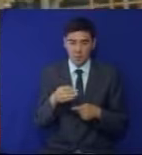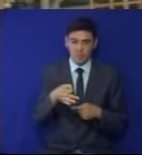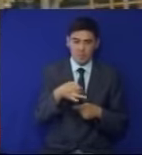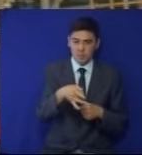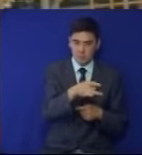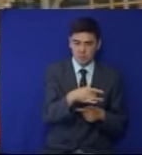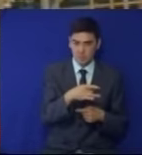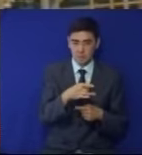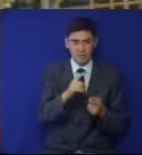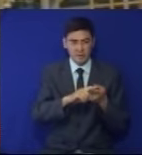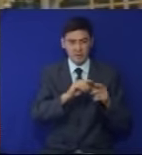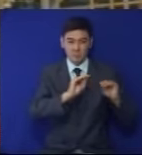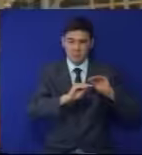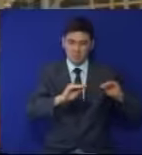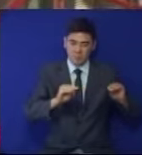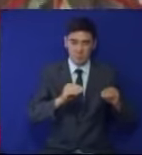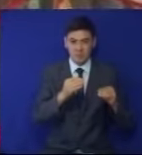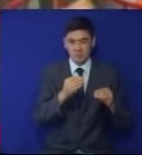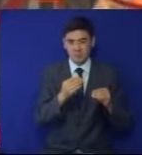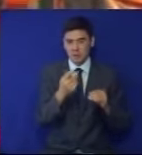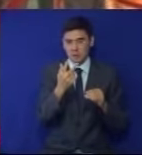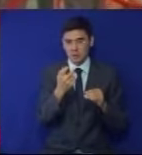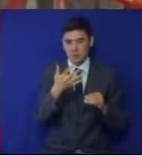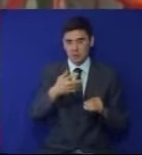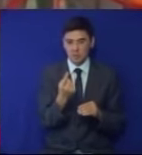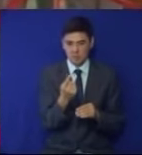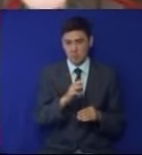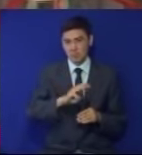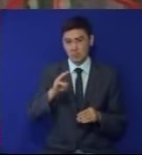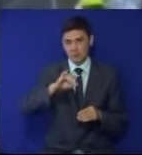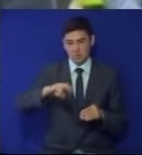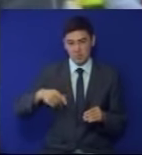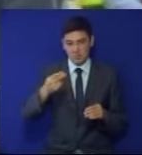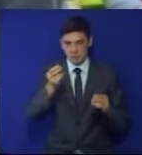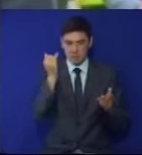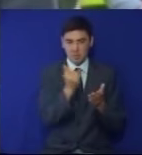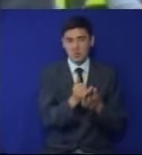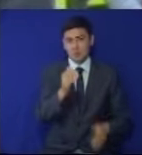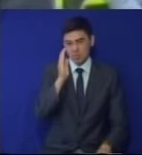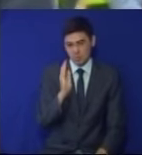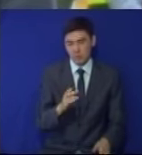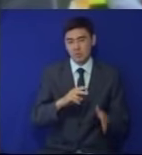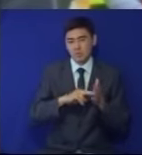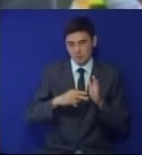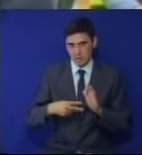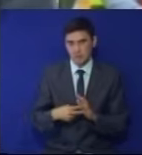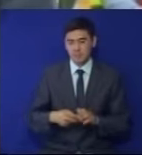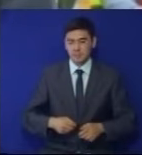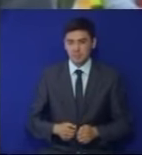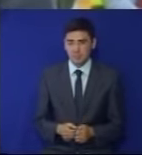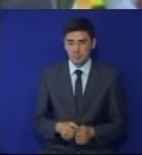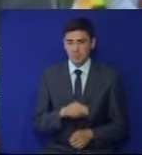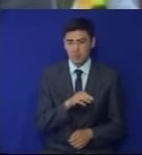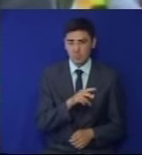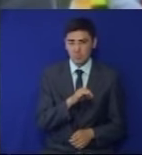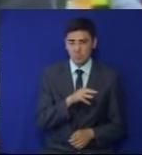өңірдің инфрақұрылымын дамытуға 851 миллион теңге салуды жоспарлауда. Мы знаем, что сегодня компания... Біз